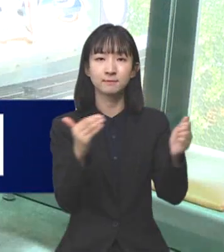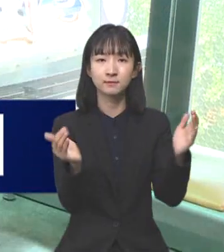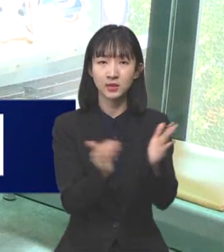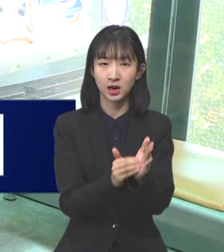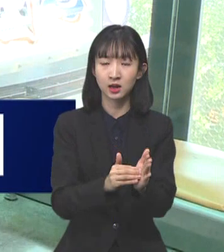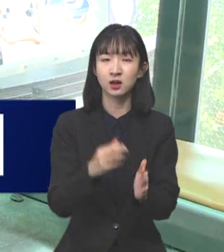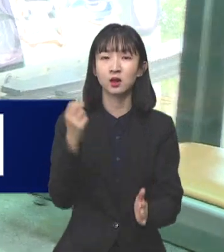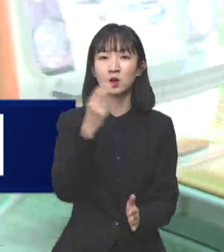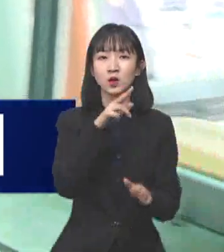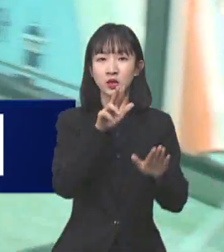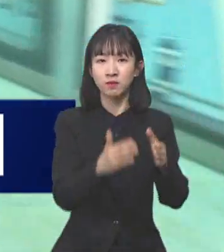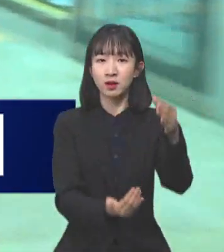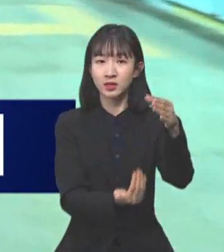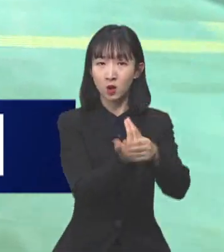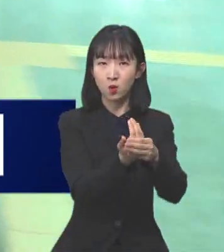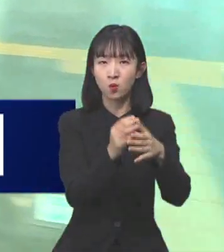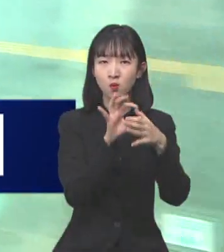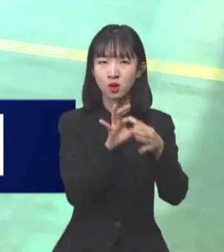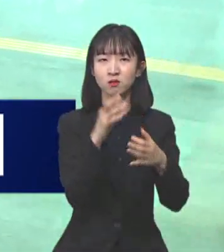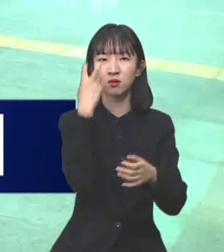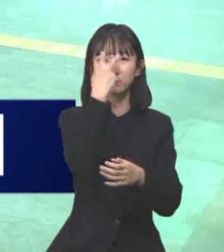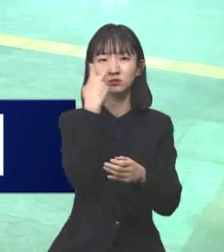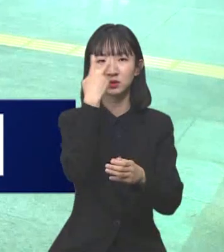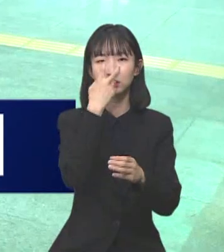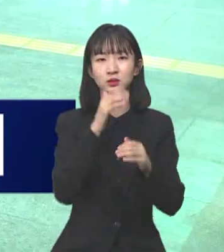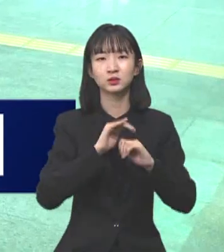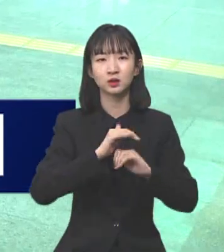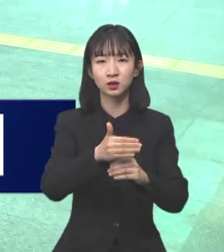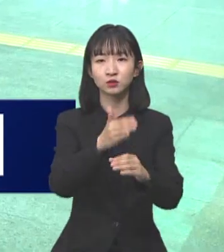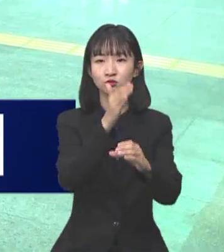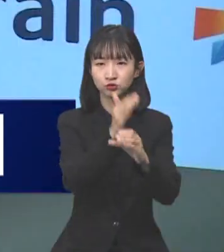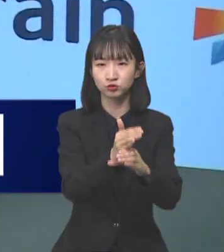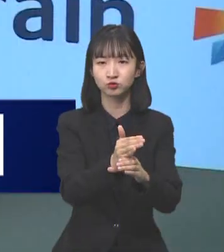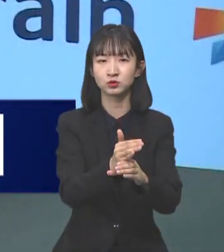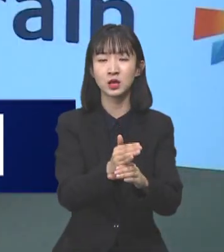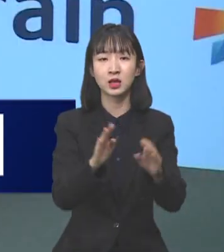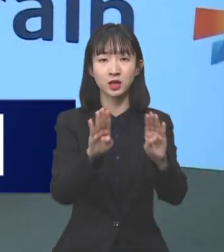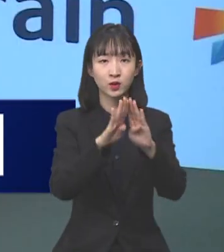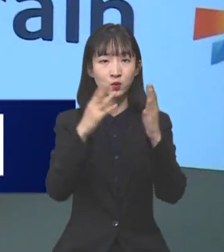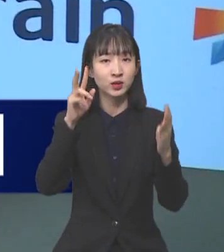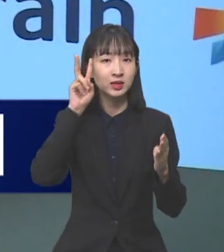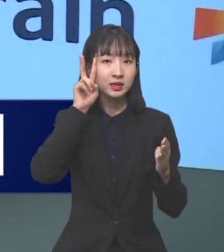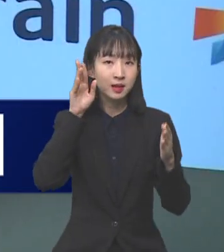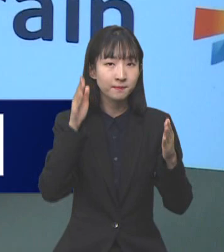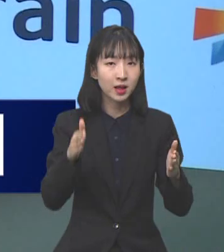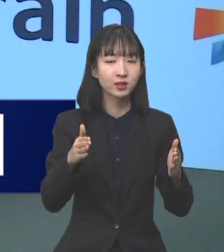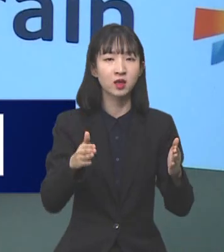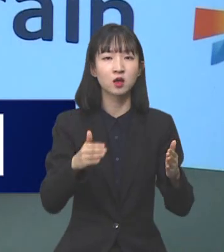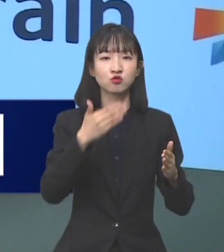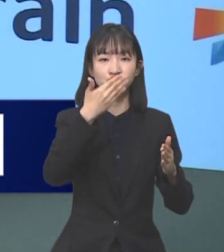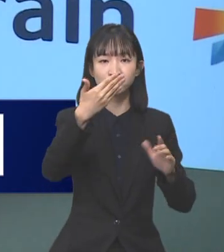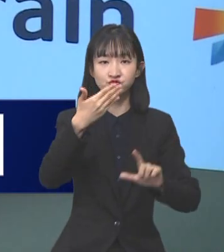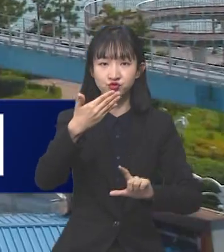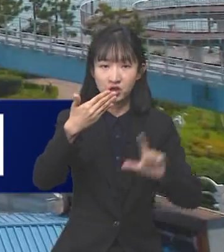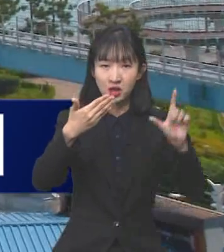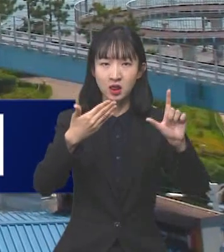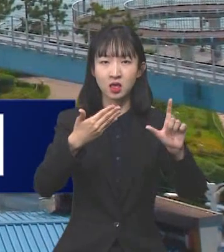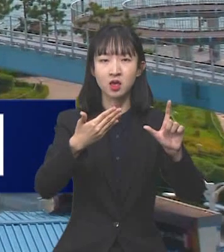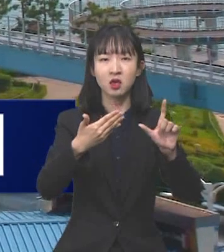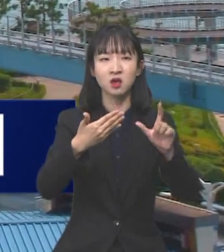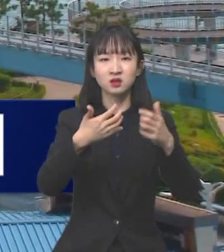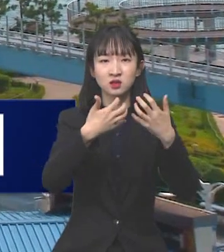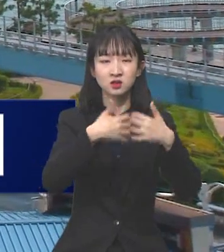이번 사고와 관련해 감사를 진행 중입니다 월미 바다열차 는 개통 이틀 만인 구의 동력 전달 회장 측 위험하므로